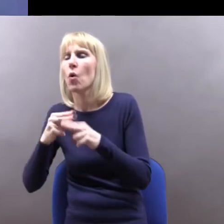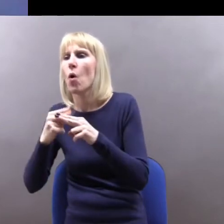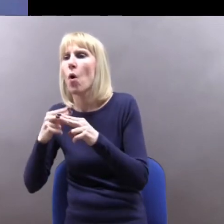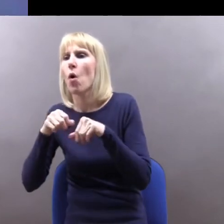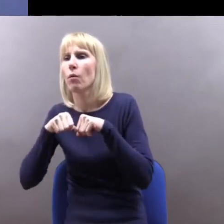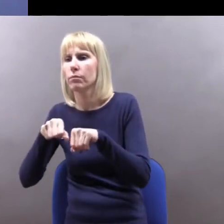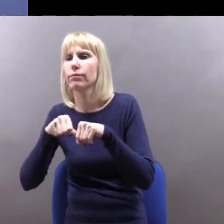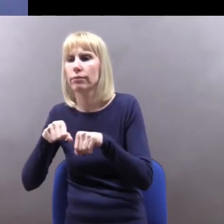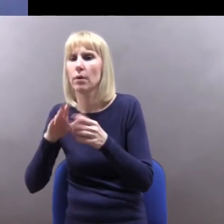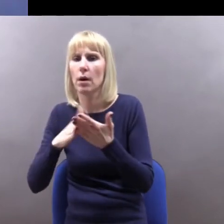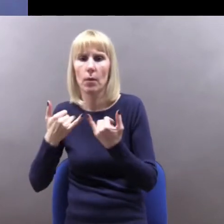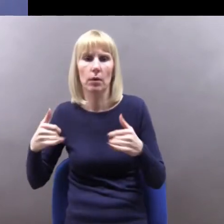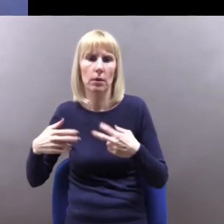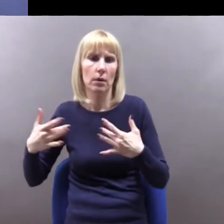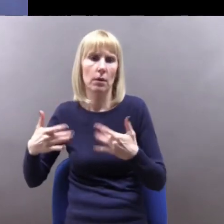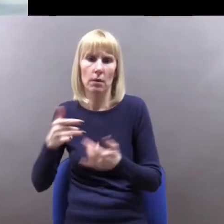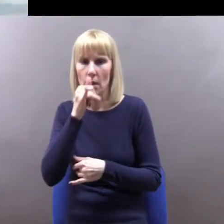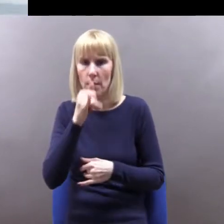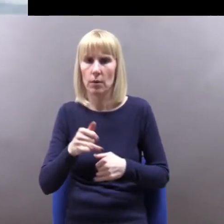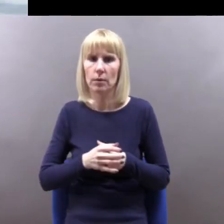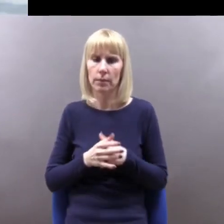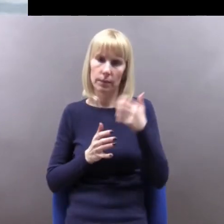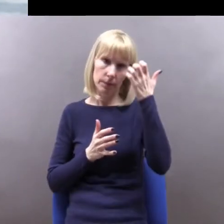wózku, no to jak? To nie może?